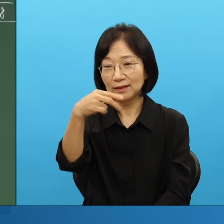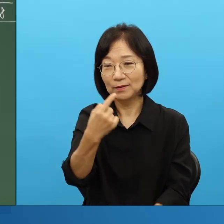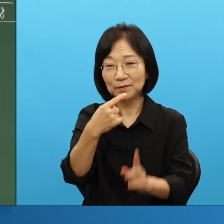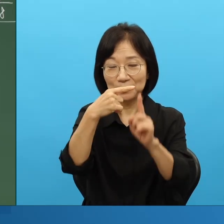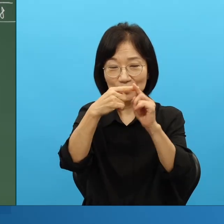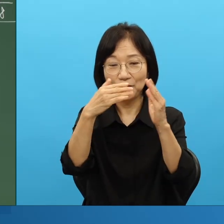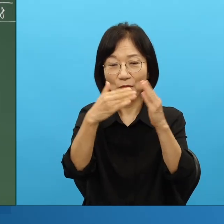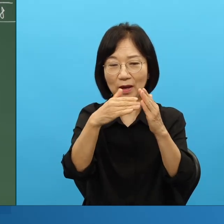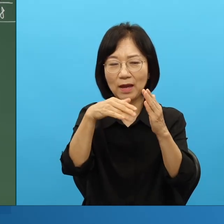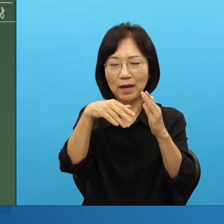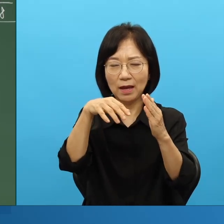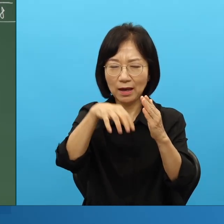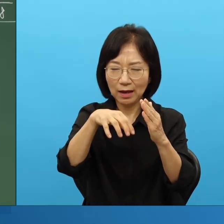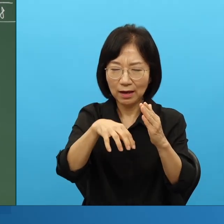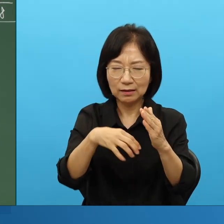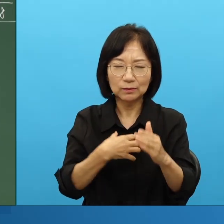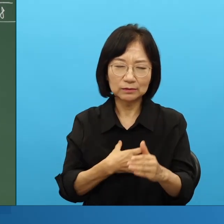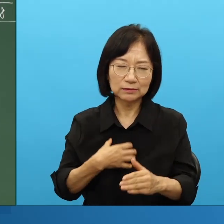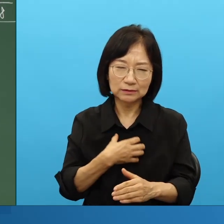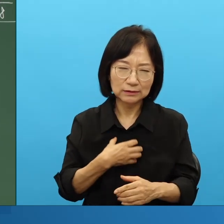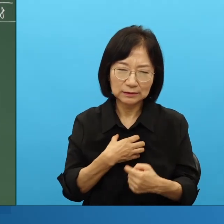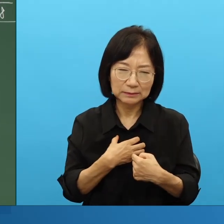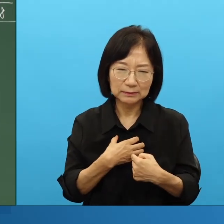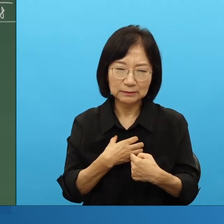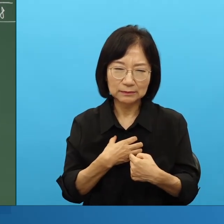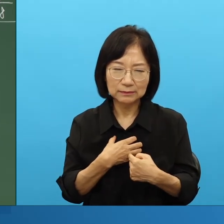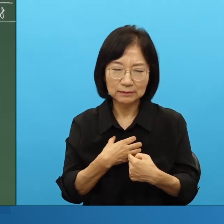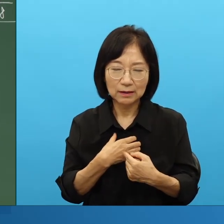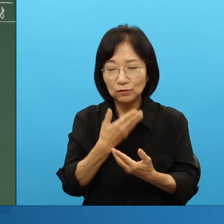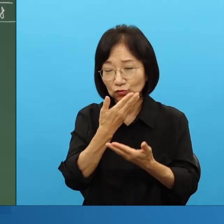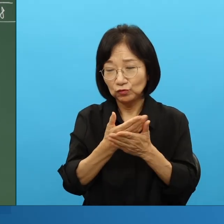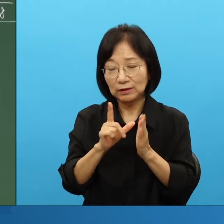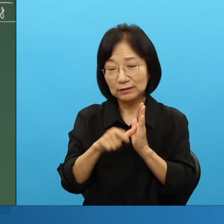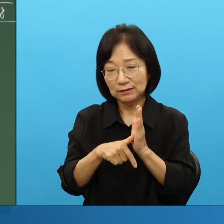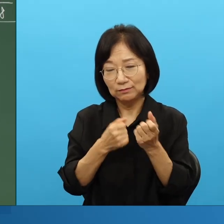이런 어마어마한 중요한 시간에 세상 근심을 하고 있는 겁니다.